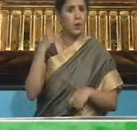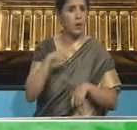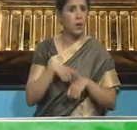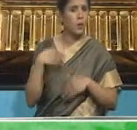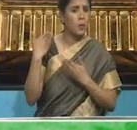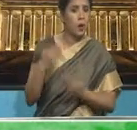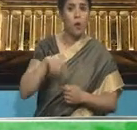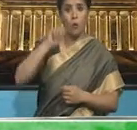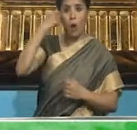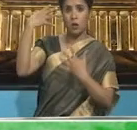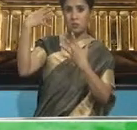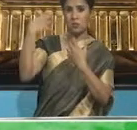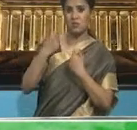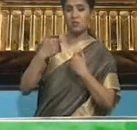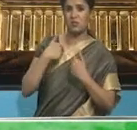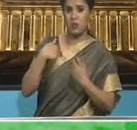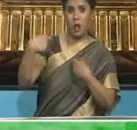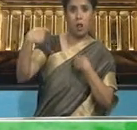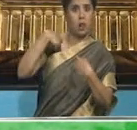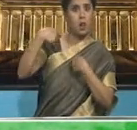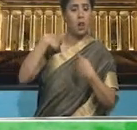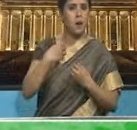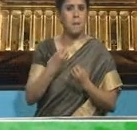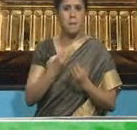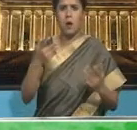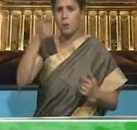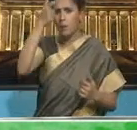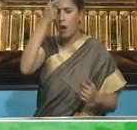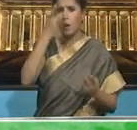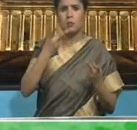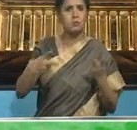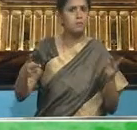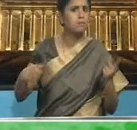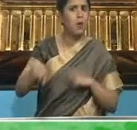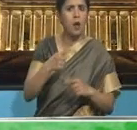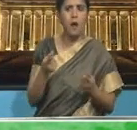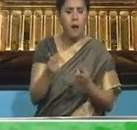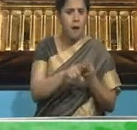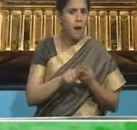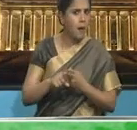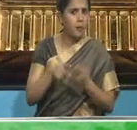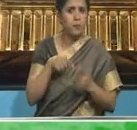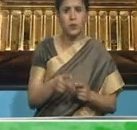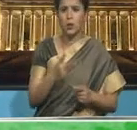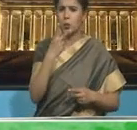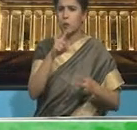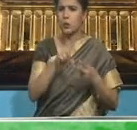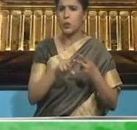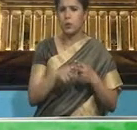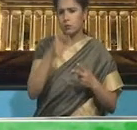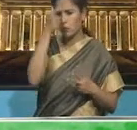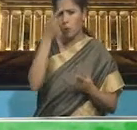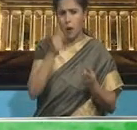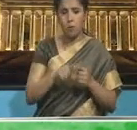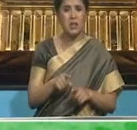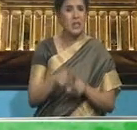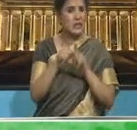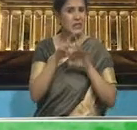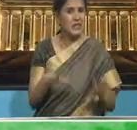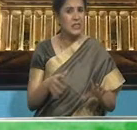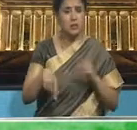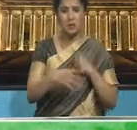विदेशी शासन के अनेक बुरे परिणामों में से दो कुप्रभाव थे, भयंकर